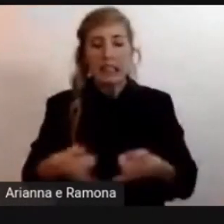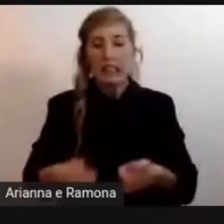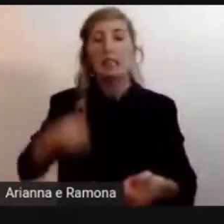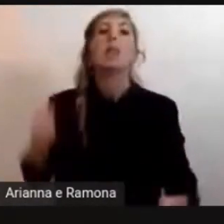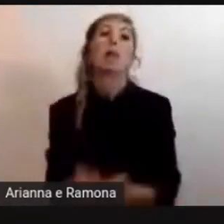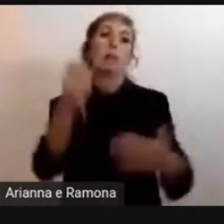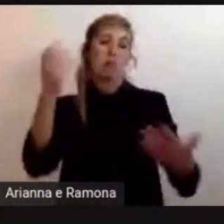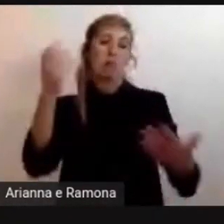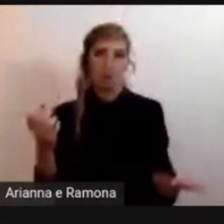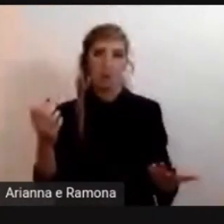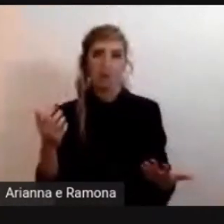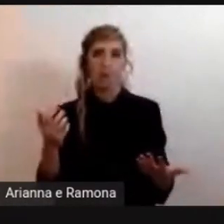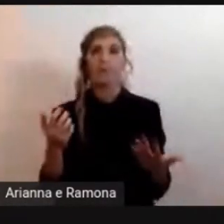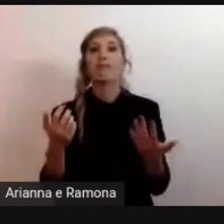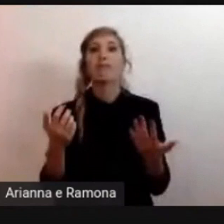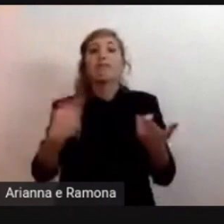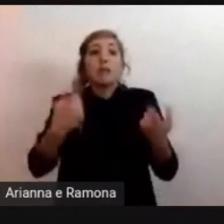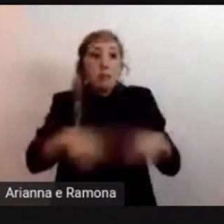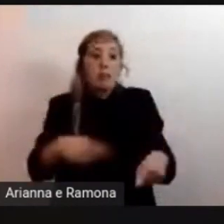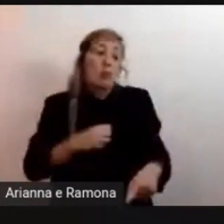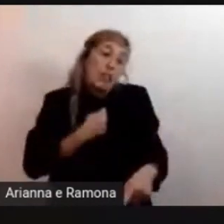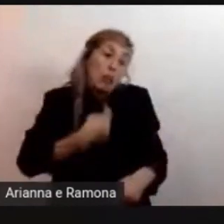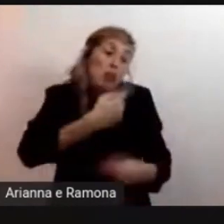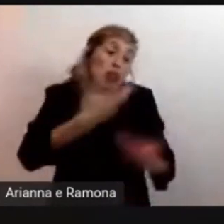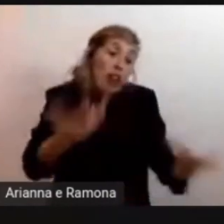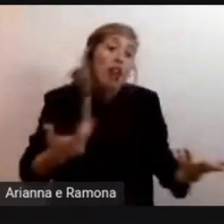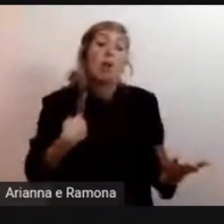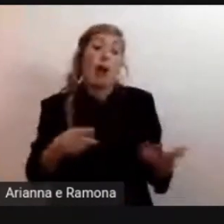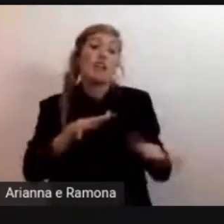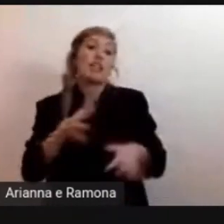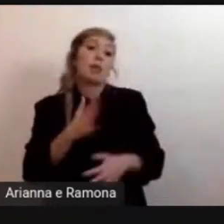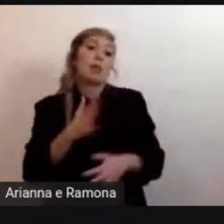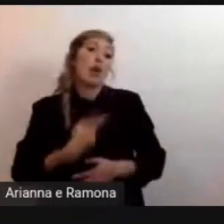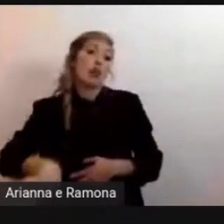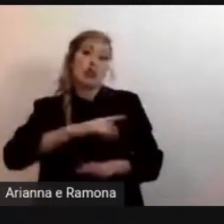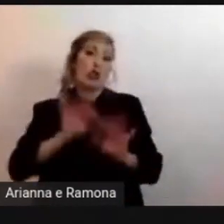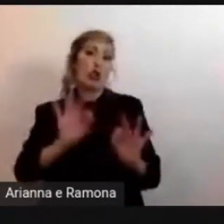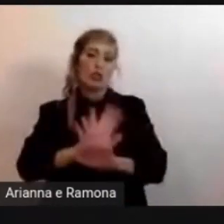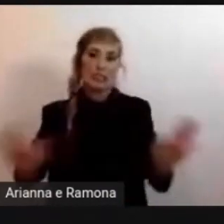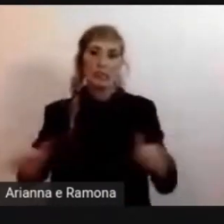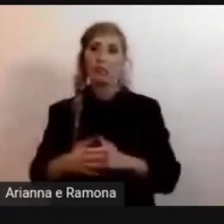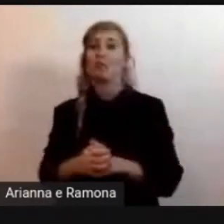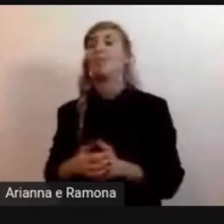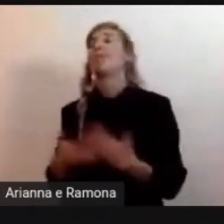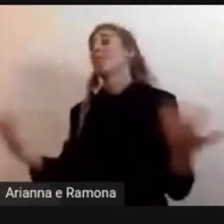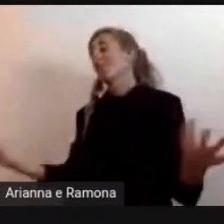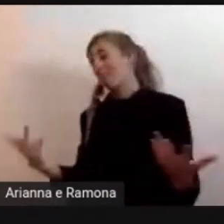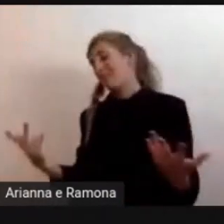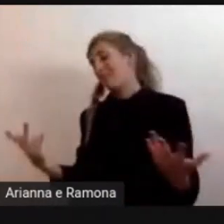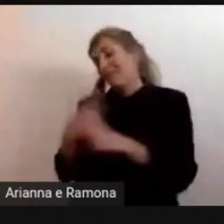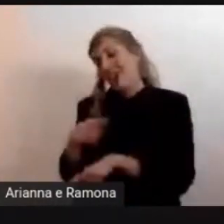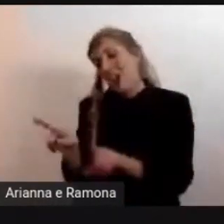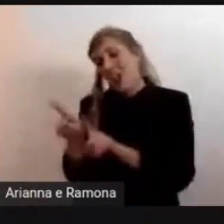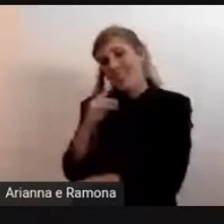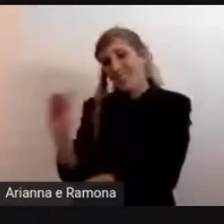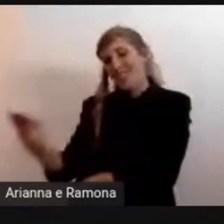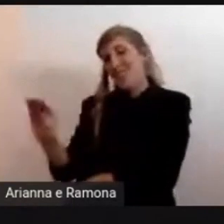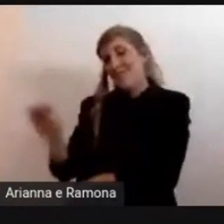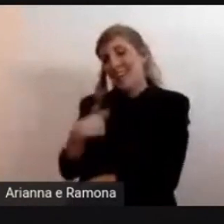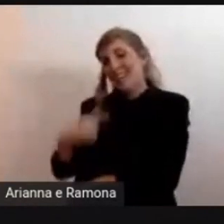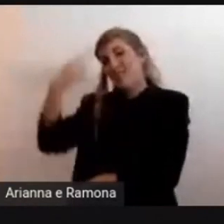ecco che facilitano un boss futuro detto questo faccio comunque la domanda che noi viventi